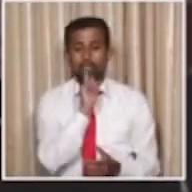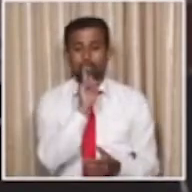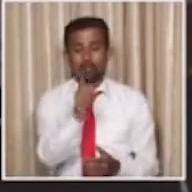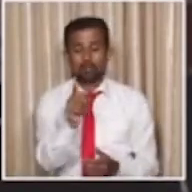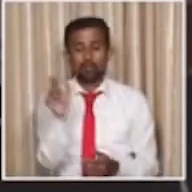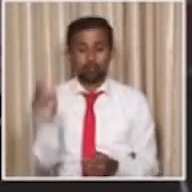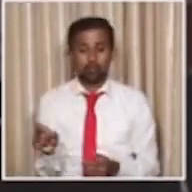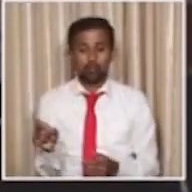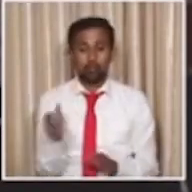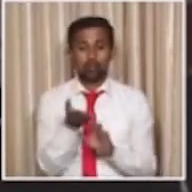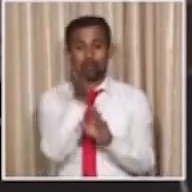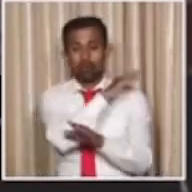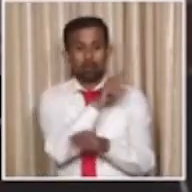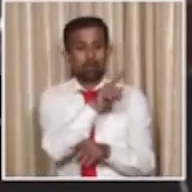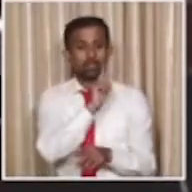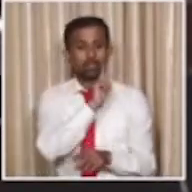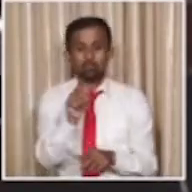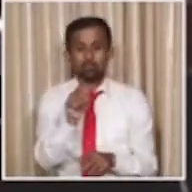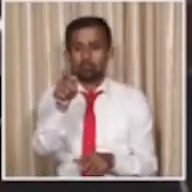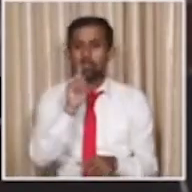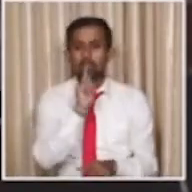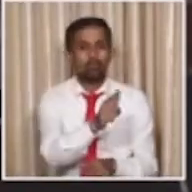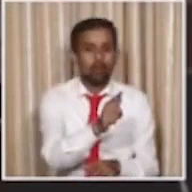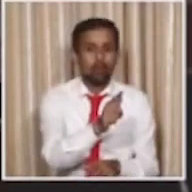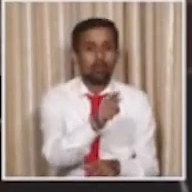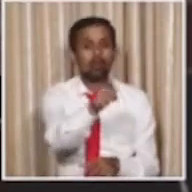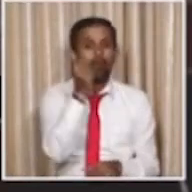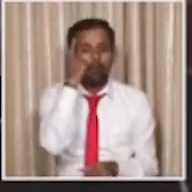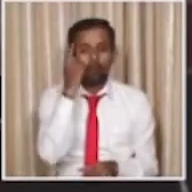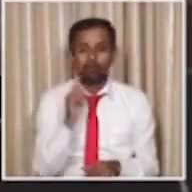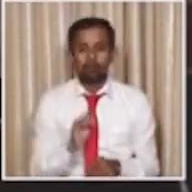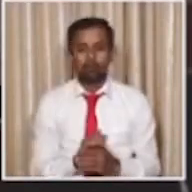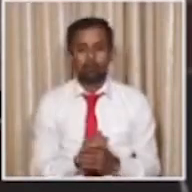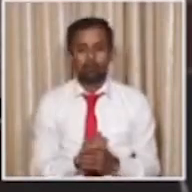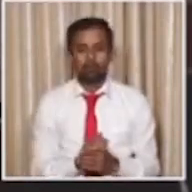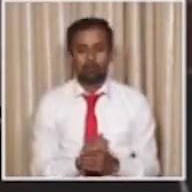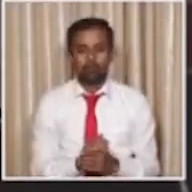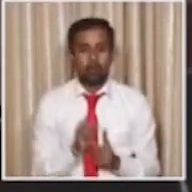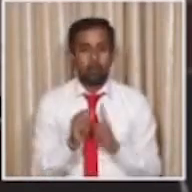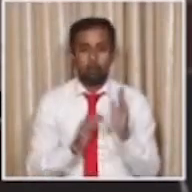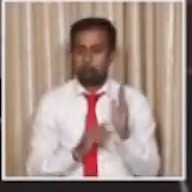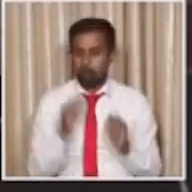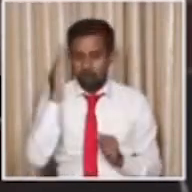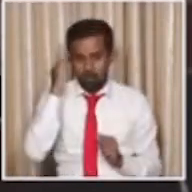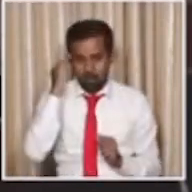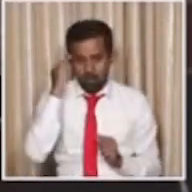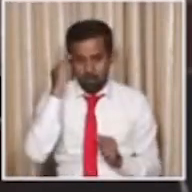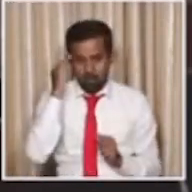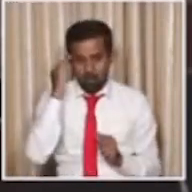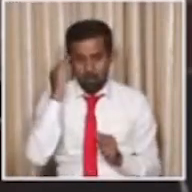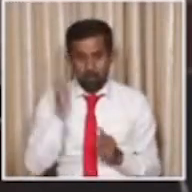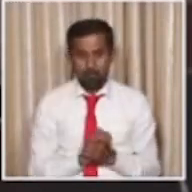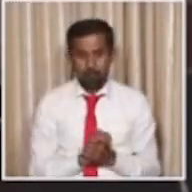මිස නියෝගයට කලින් අරයා කිව්වේ මොකද්ද, මෙයා කිව්වේ මොකද්ද, ඔයාගේ අදහස මොකද්ද කියලා. ගරු මුලාසුනාට මන්ත්‍රීතුමියනි බෝඩ්